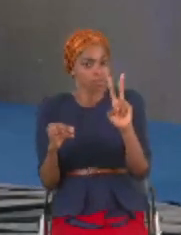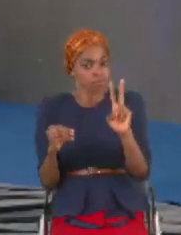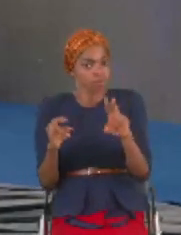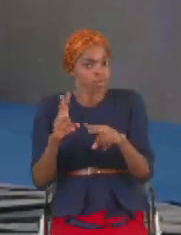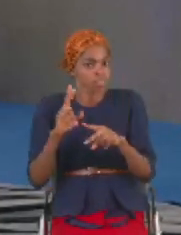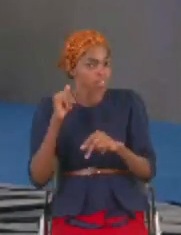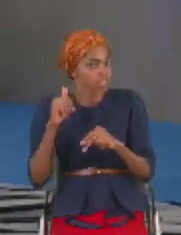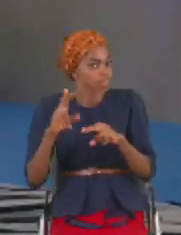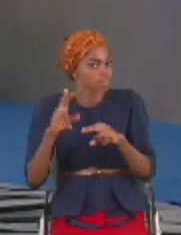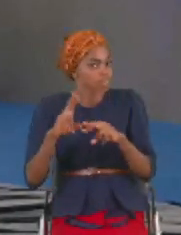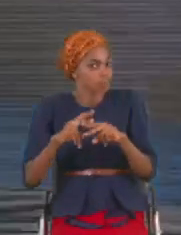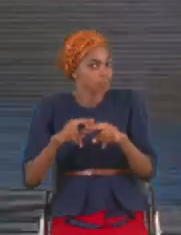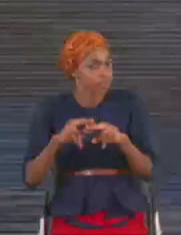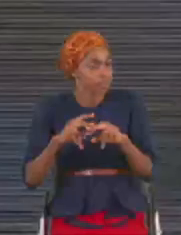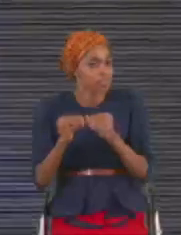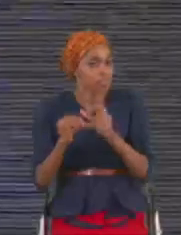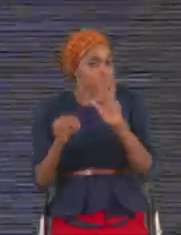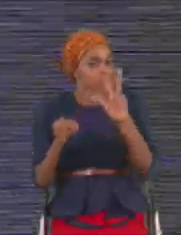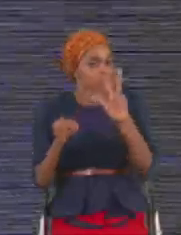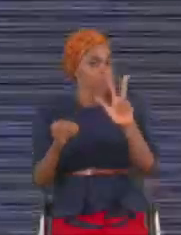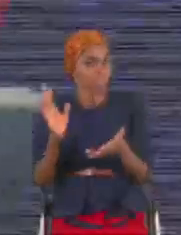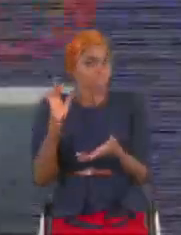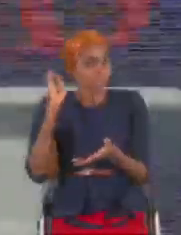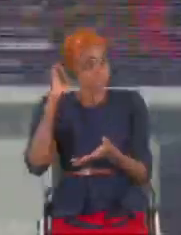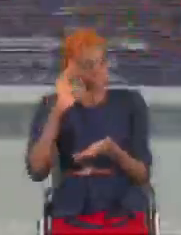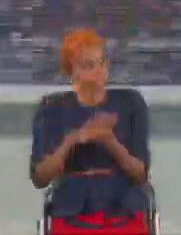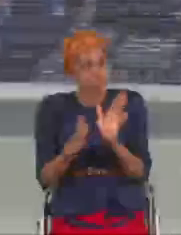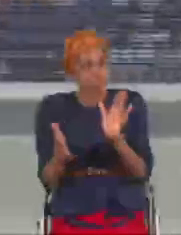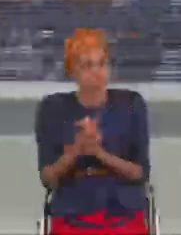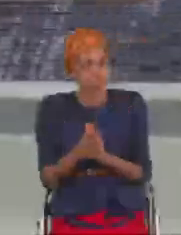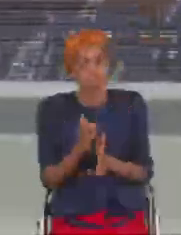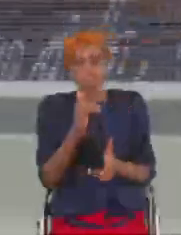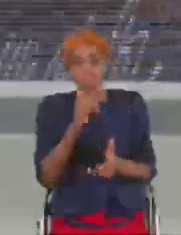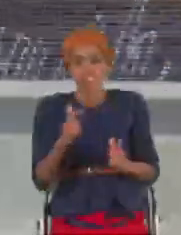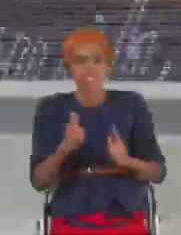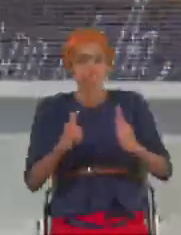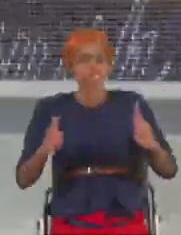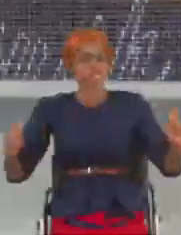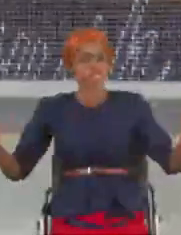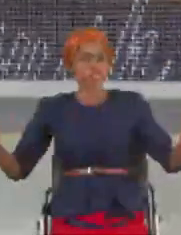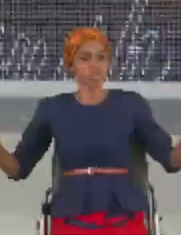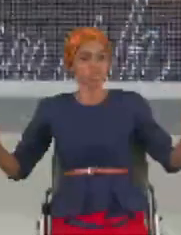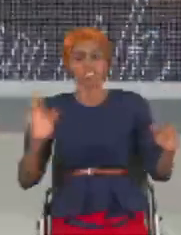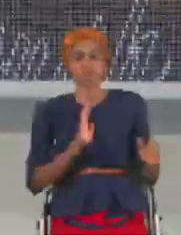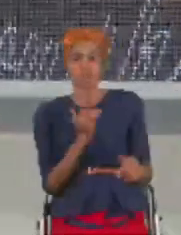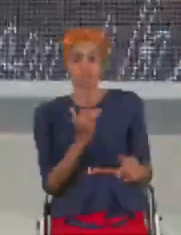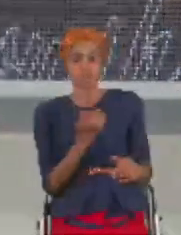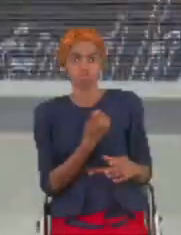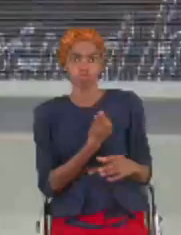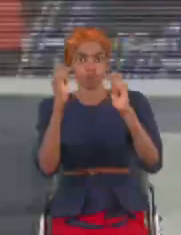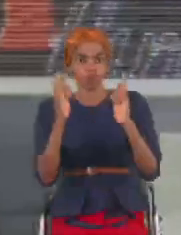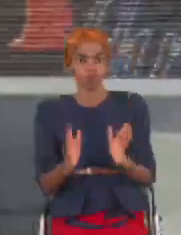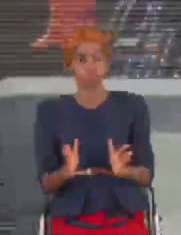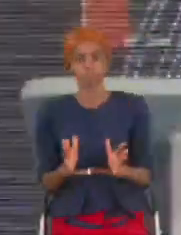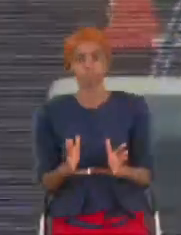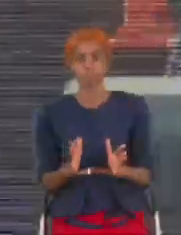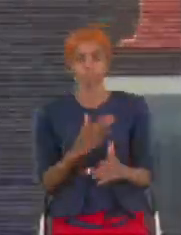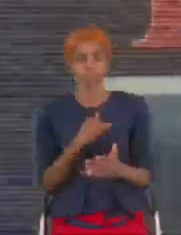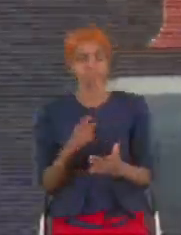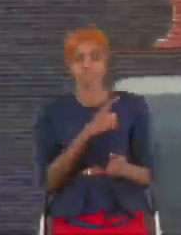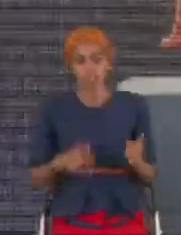le sel troisièmement il advenu à gagner d'un incroyable dieu